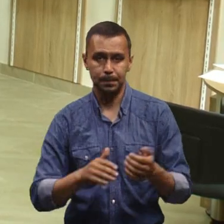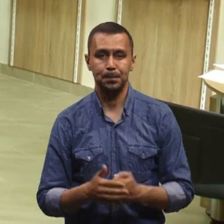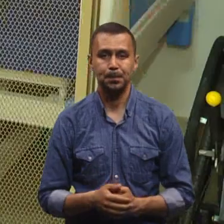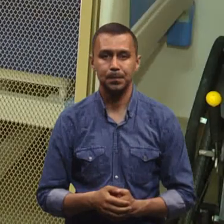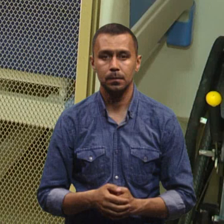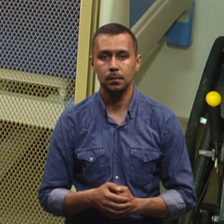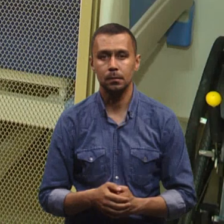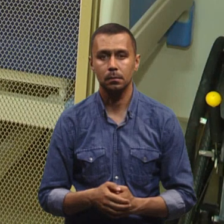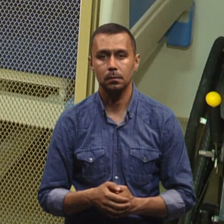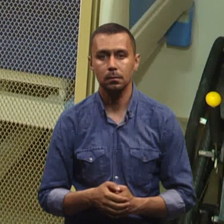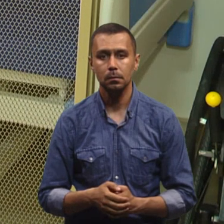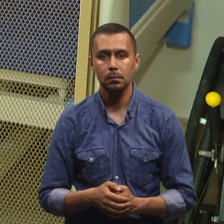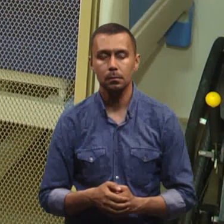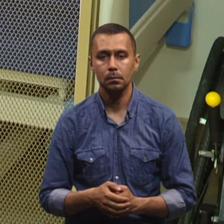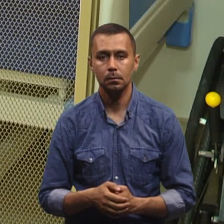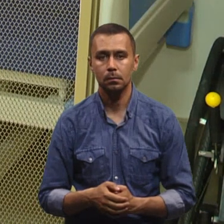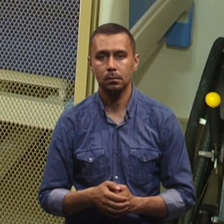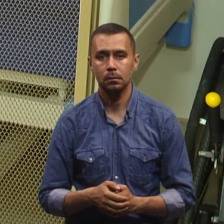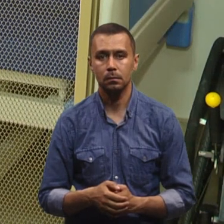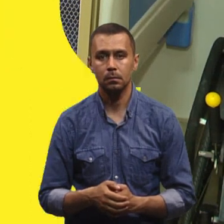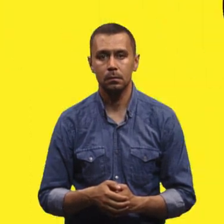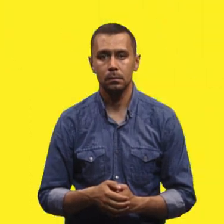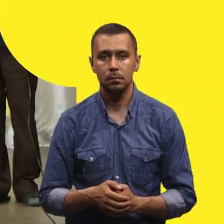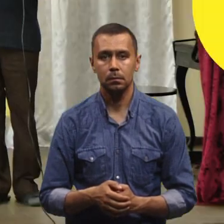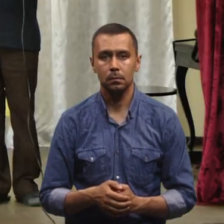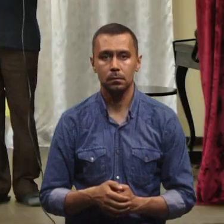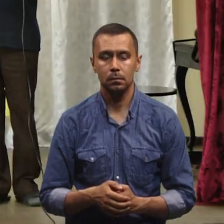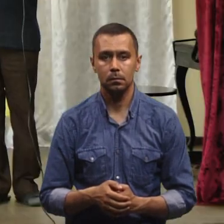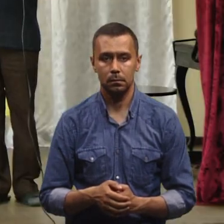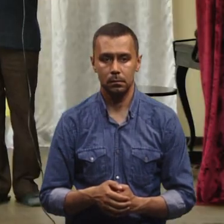Ярослава Антошевська, Дем'ян Цегольник, Суспільне новини, Хмельницький.